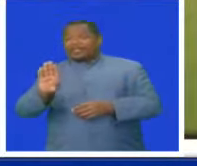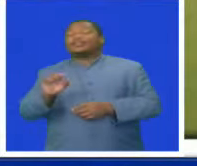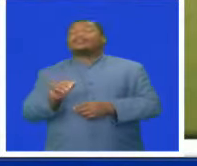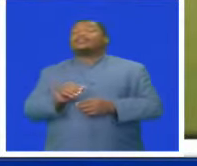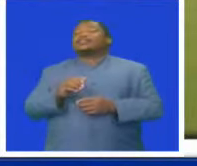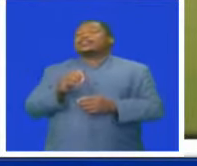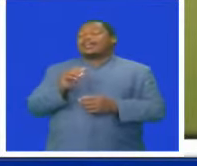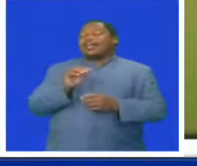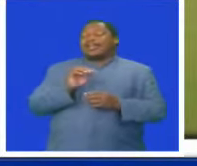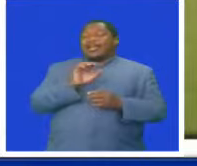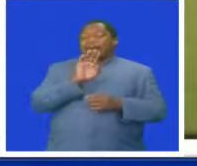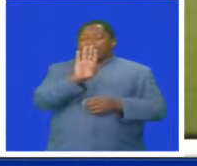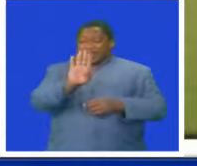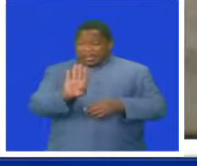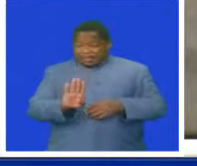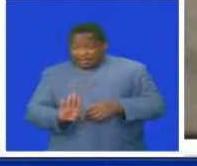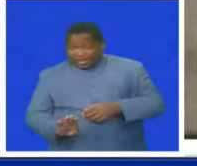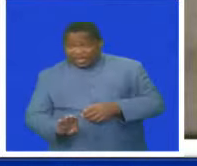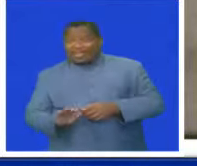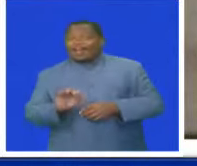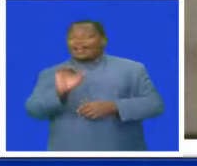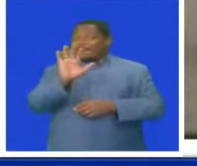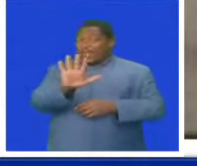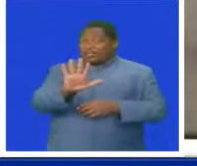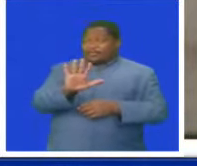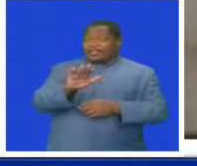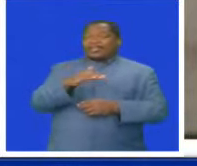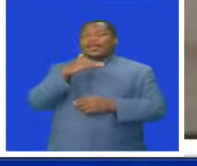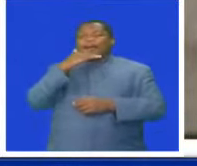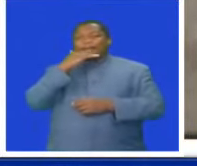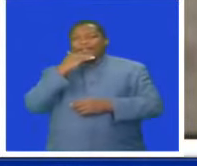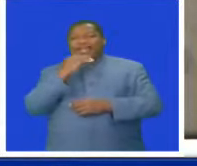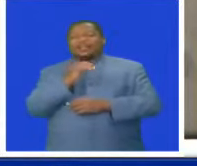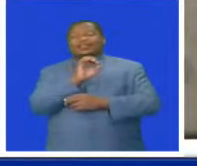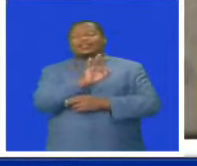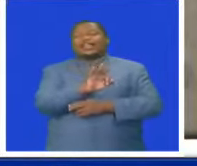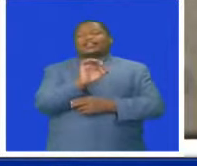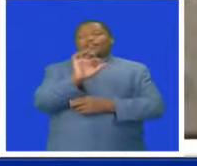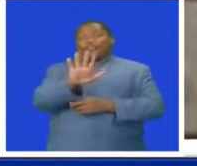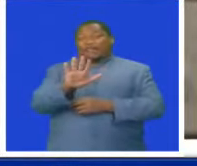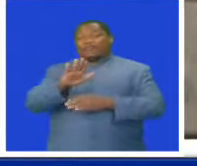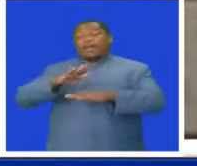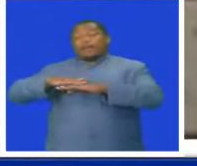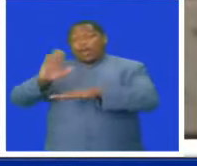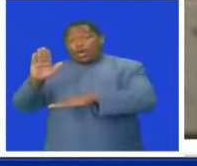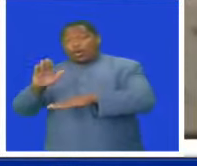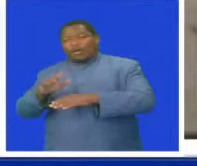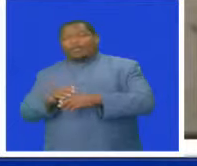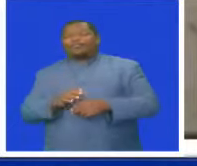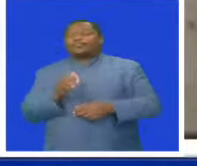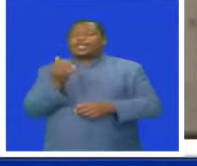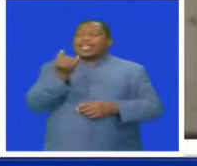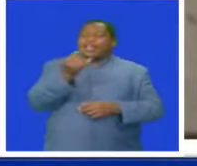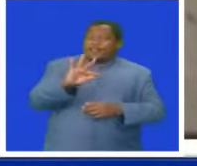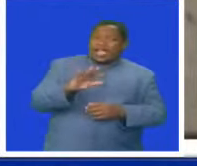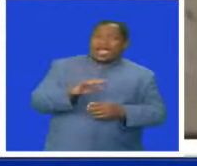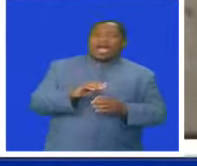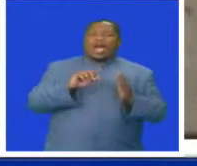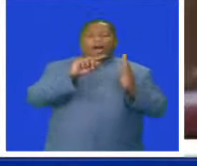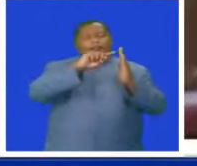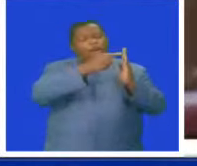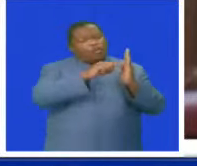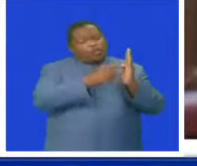5 is 35 so lombana loyo ku eli so kahle ke nga scholarship kana utoqhamuka nabo 27 points